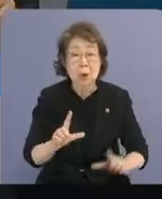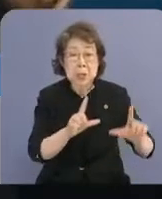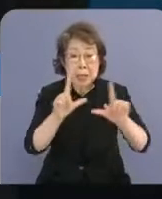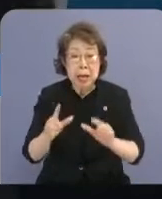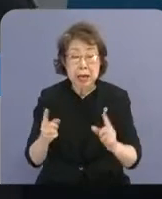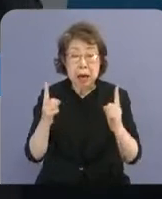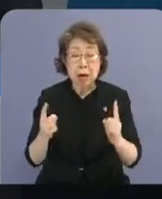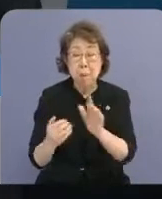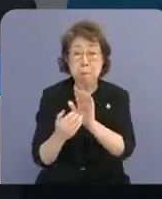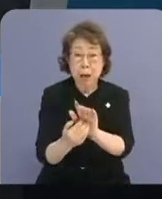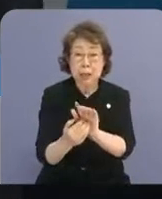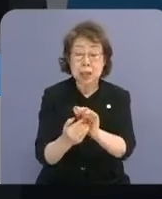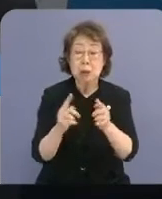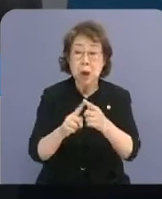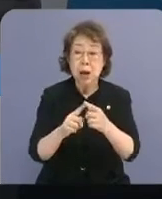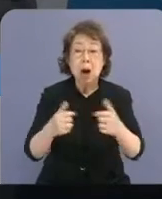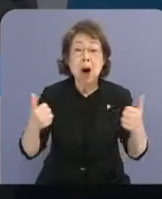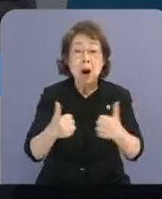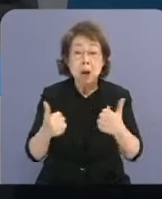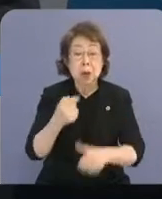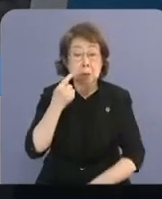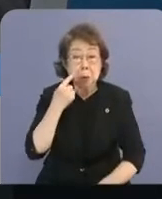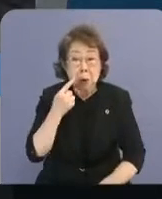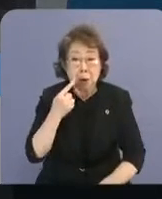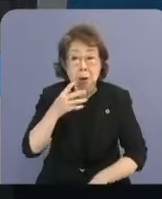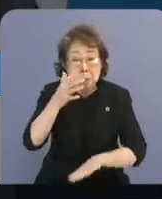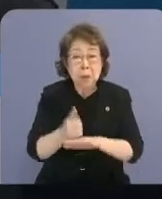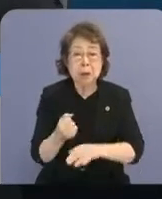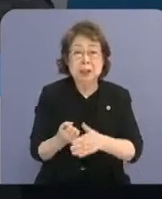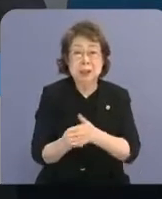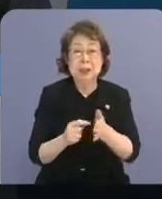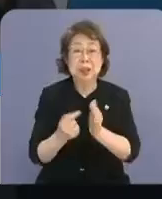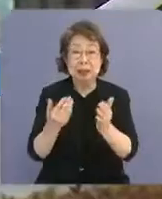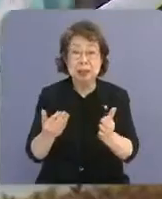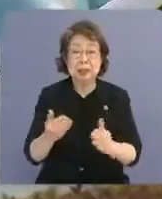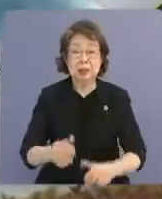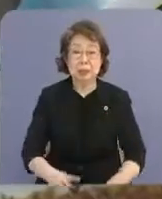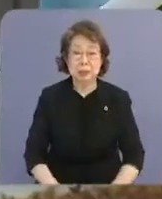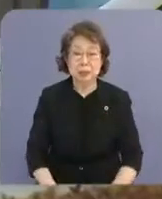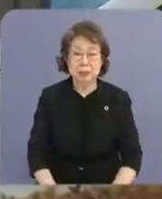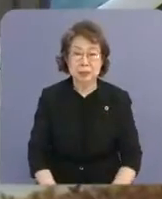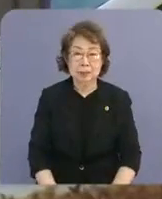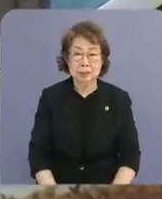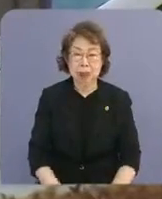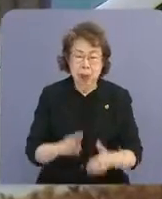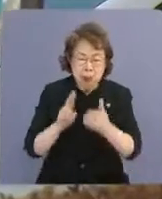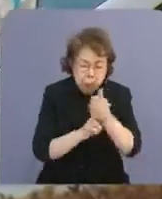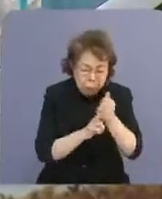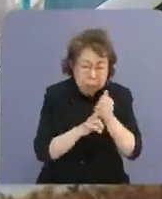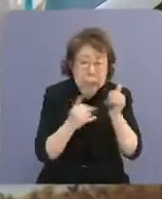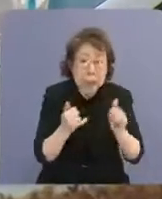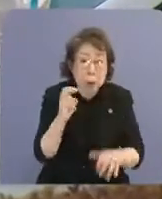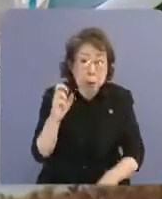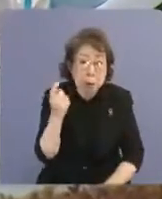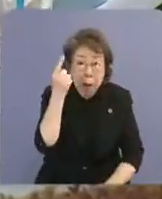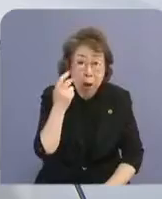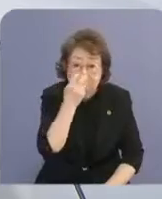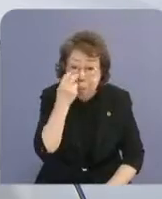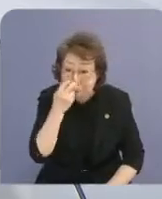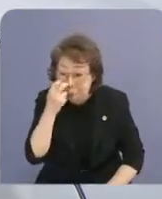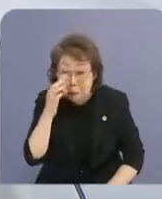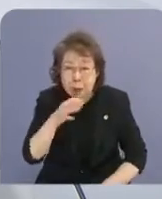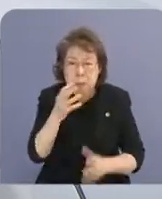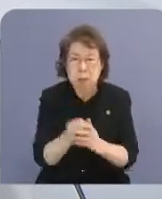박력 위원회 어 의견을 들어서 결정할 계획입니다 숨은 감염자와 함께 빠른 확산